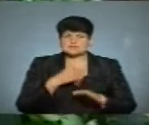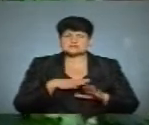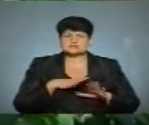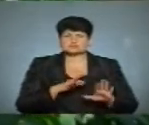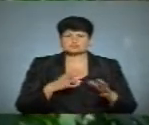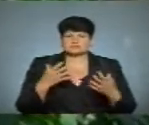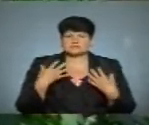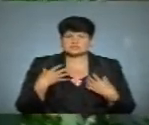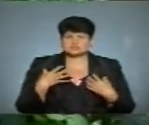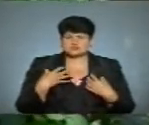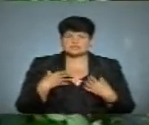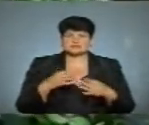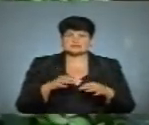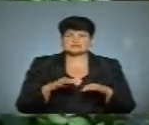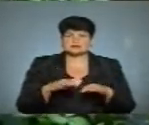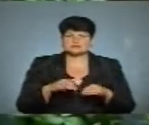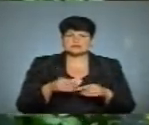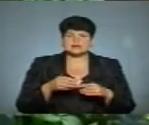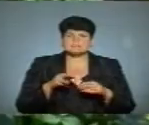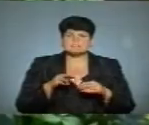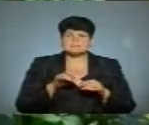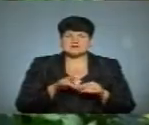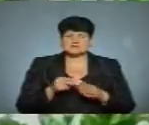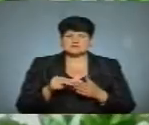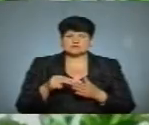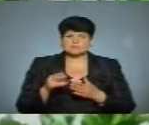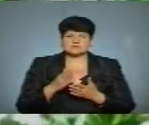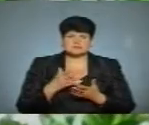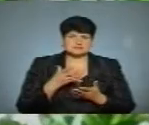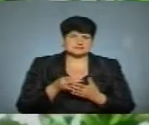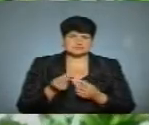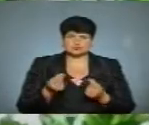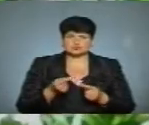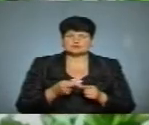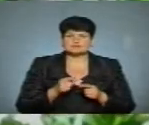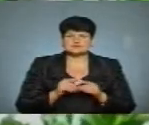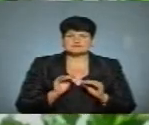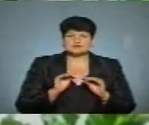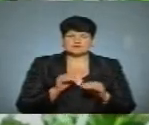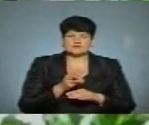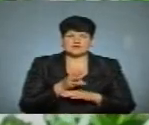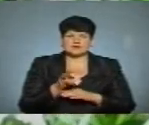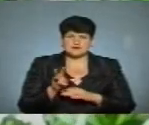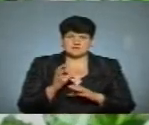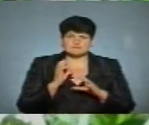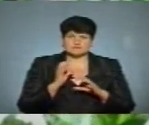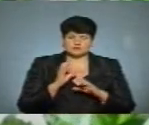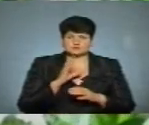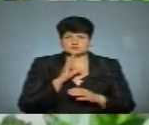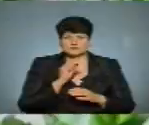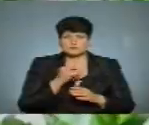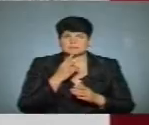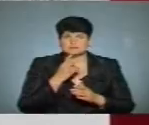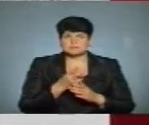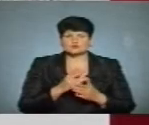мереж Антон Марчевський. За його словами, закупити їх перевізники мають за власні кошти, оскільки встановлення камер в автобусах і маршрутках